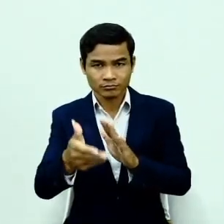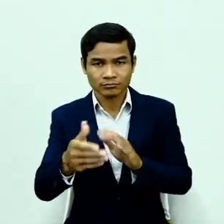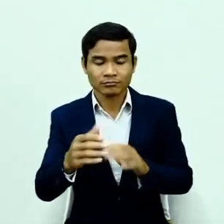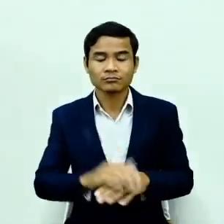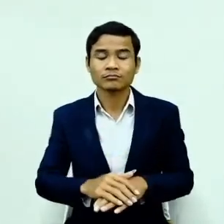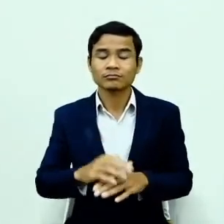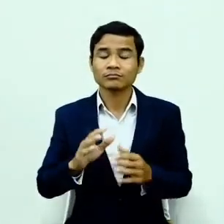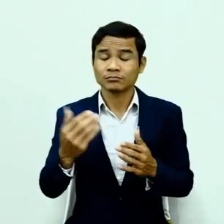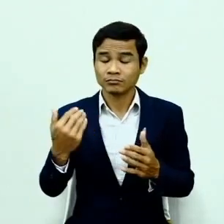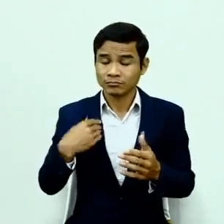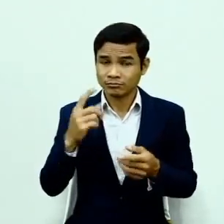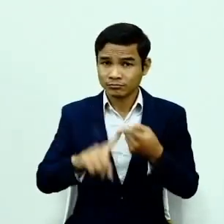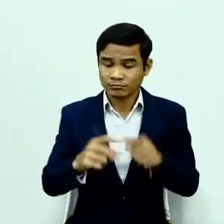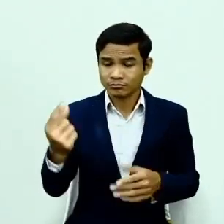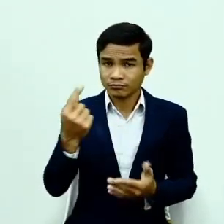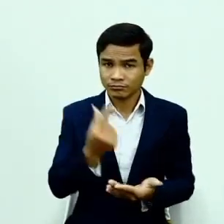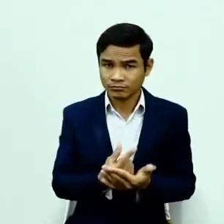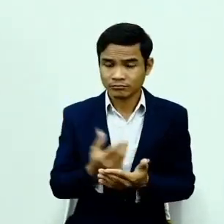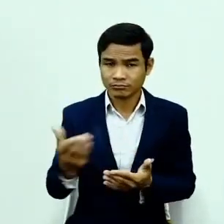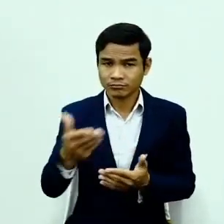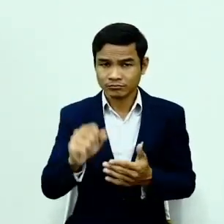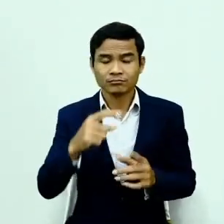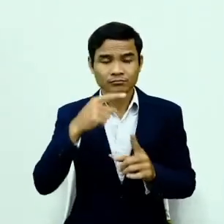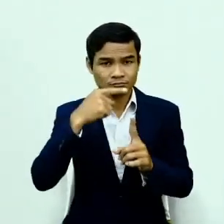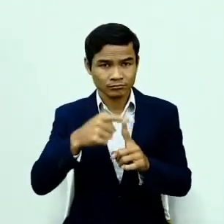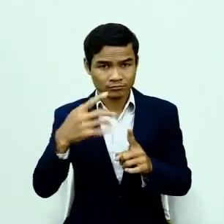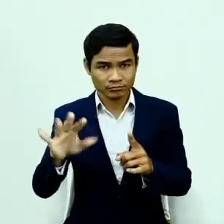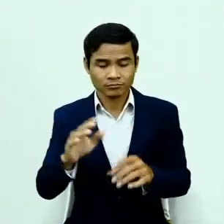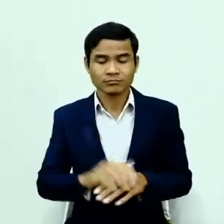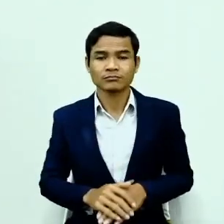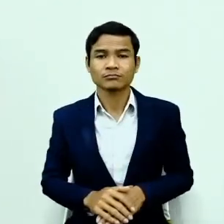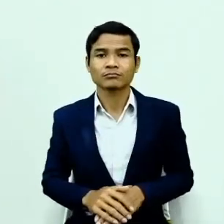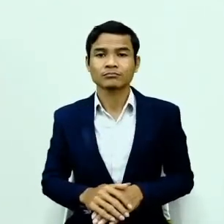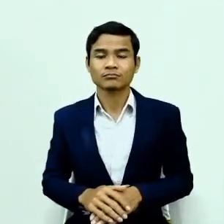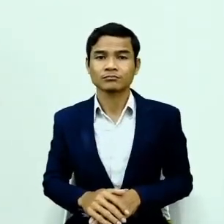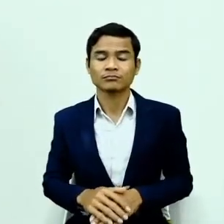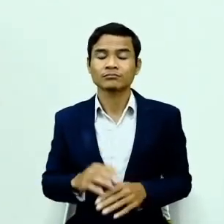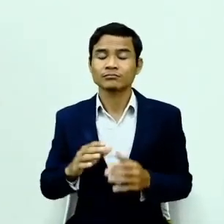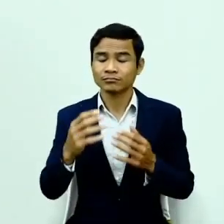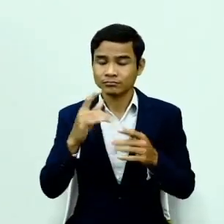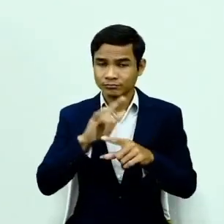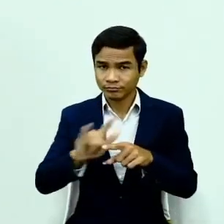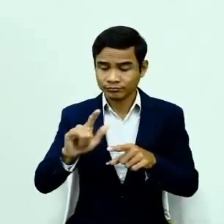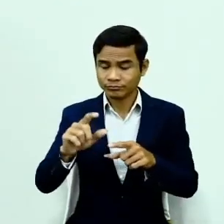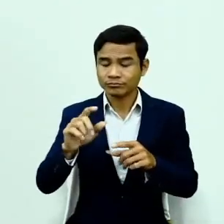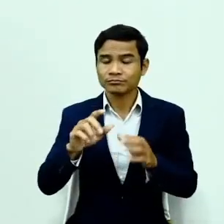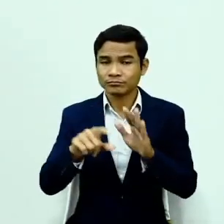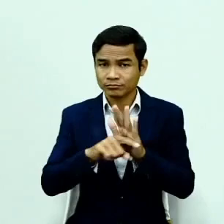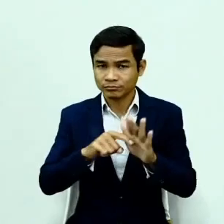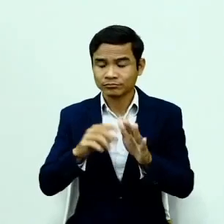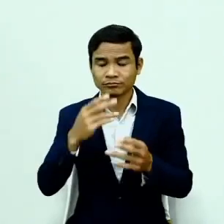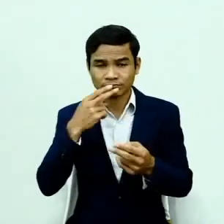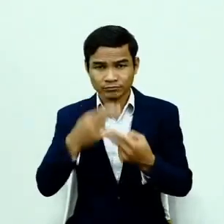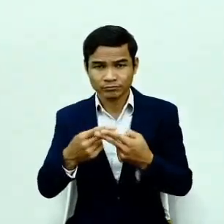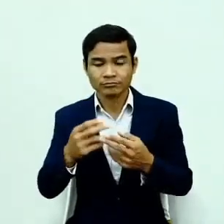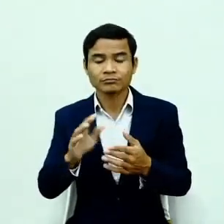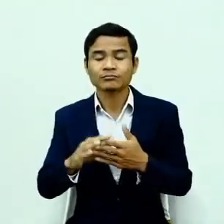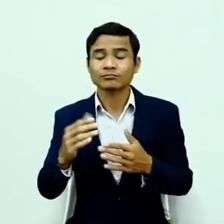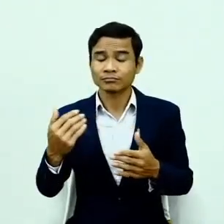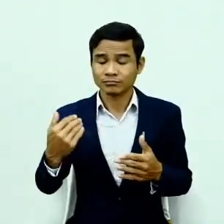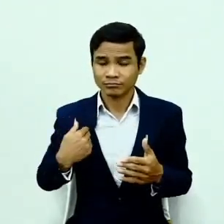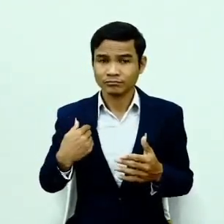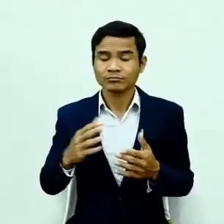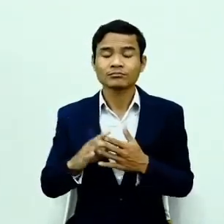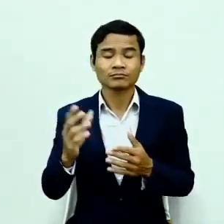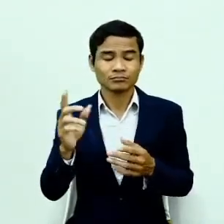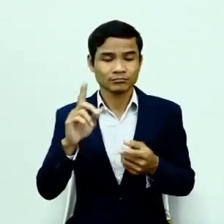chá, thật nó không lê đỏ đài ní. Dương ai vô bị bột hái. Chà, vô với một thua chi bạp mặt vị thị đỏ đòi khơi chầm lại. Chà, thật nó không